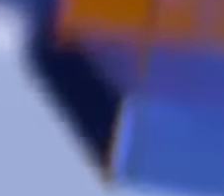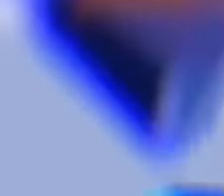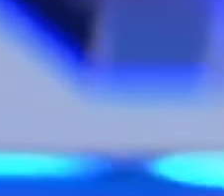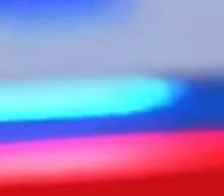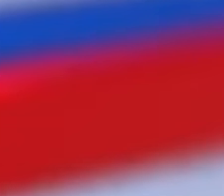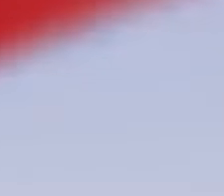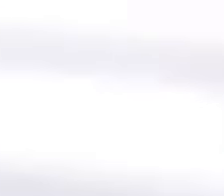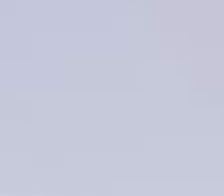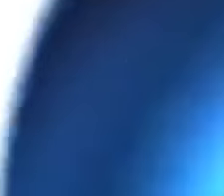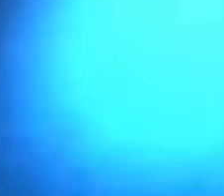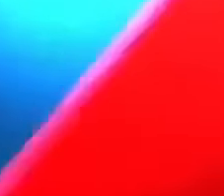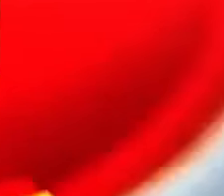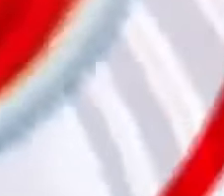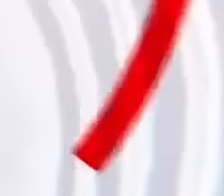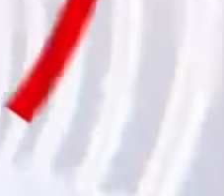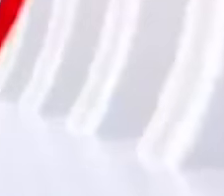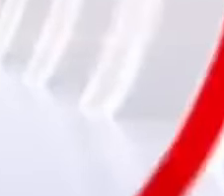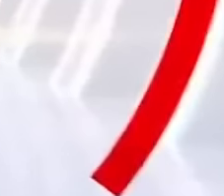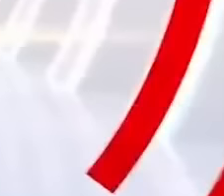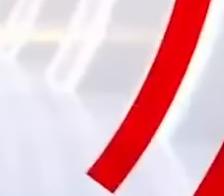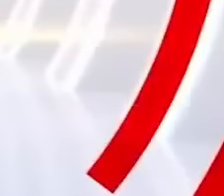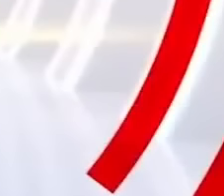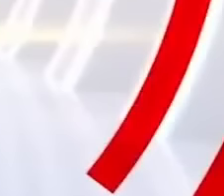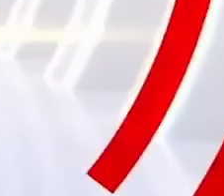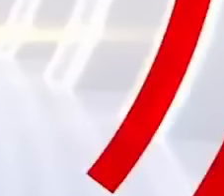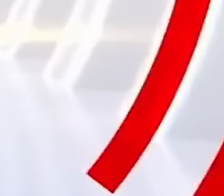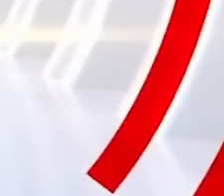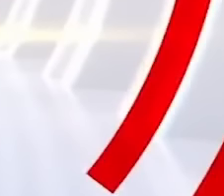state of the nation.